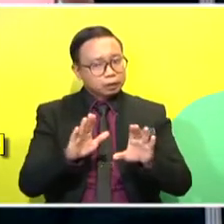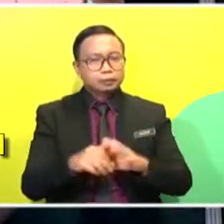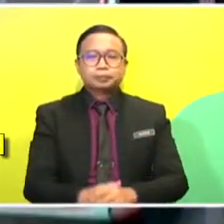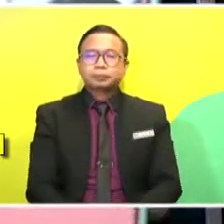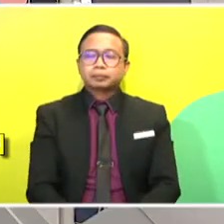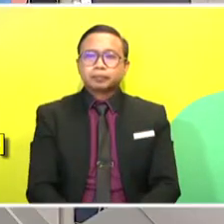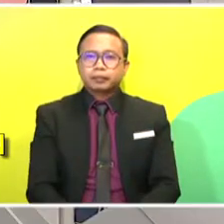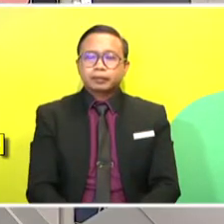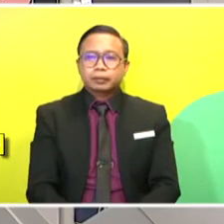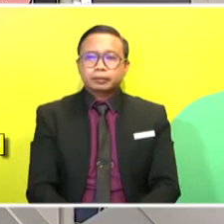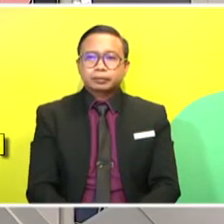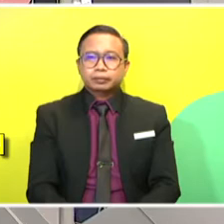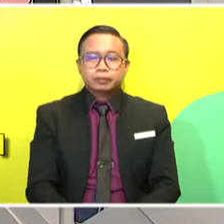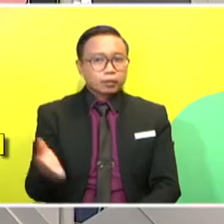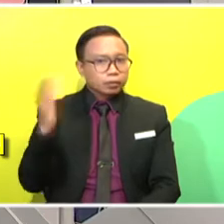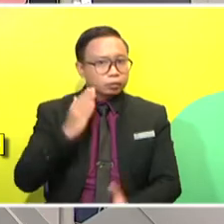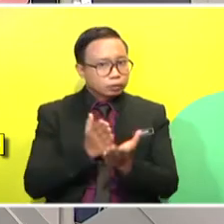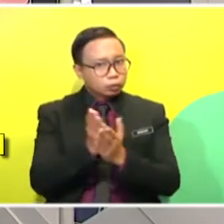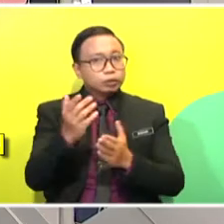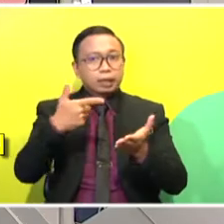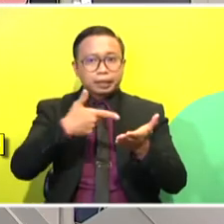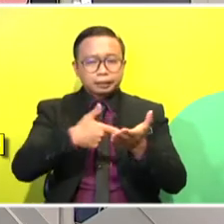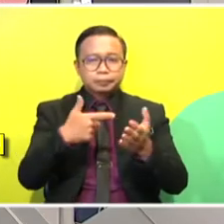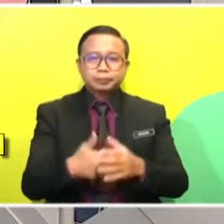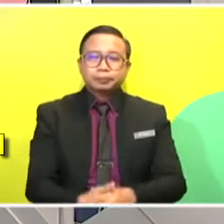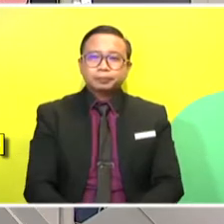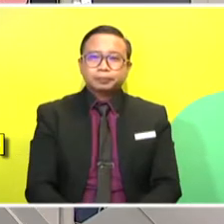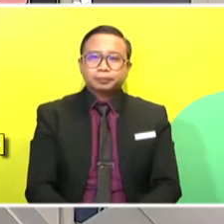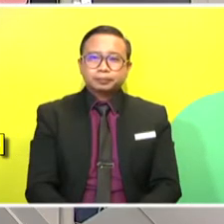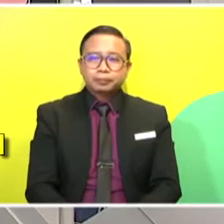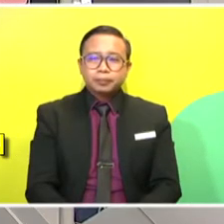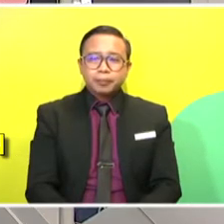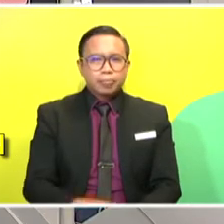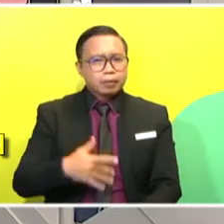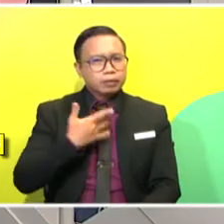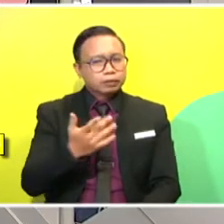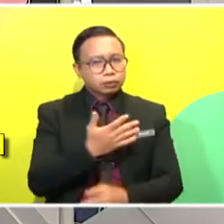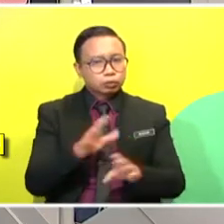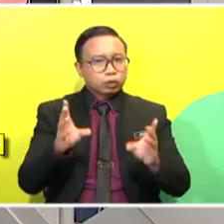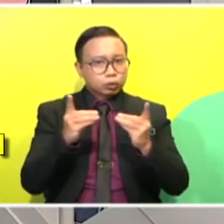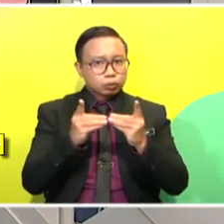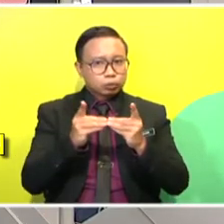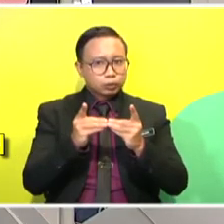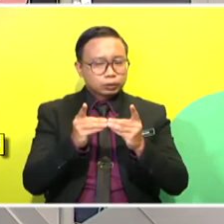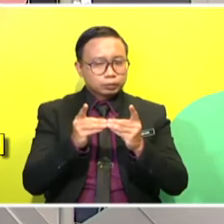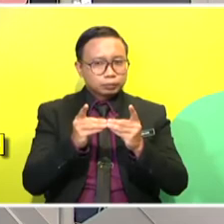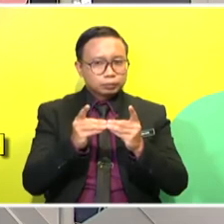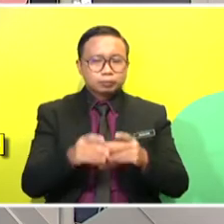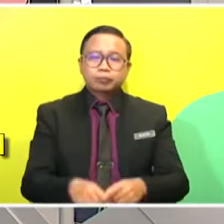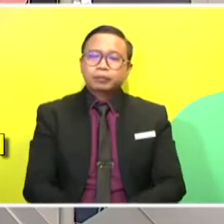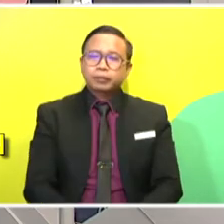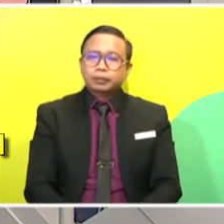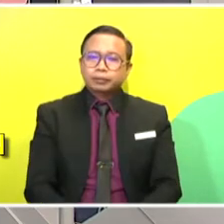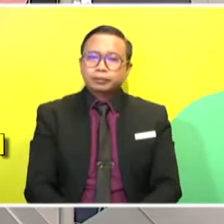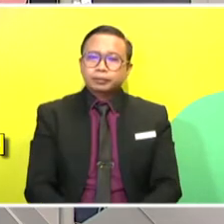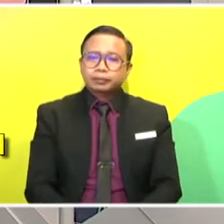Tidak. Okey, jom. Kita teruskan lagi. Saya rasa tadi saya dah jumpa padanannya cikgu. Tapi saya kena